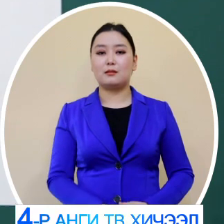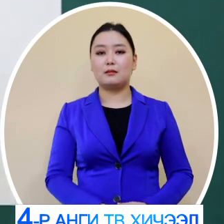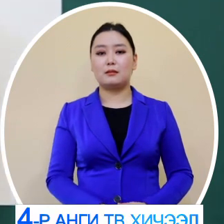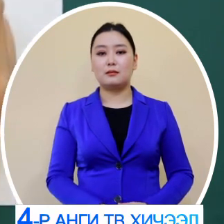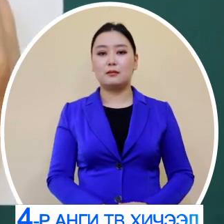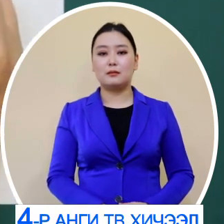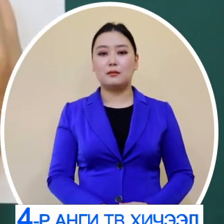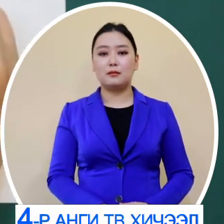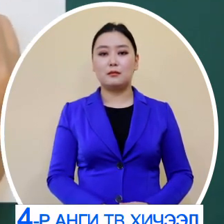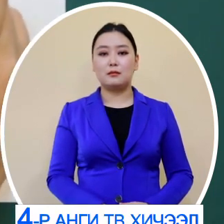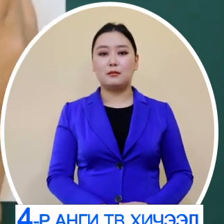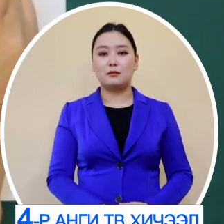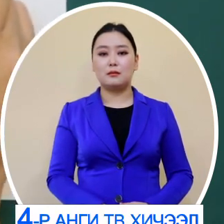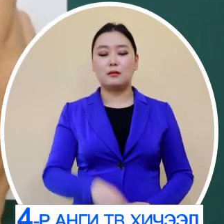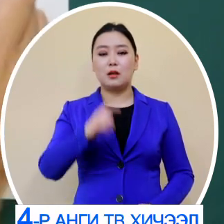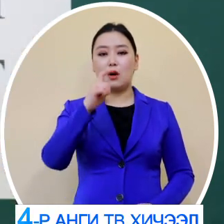ажил,